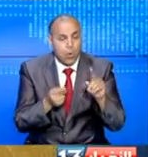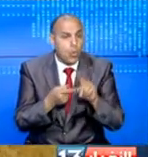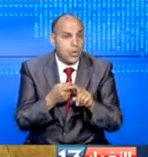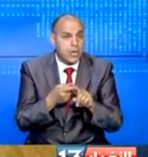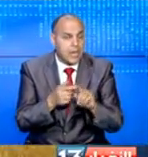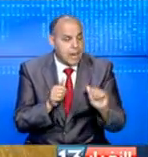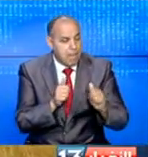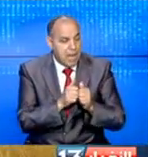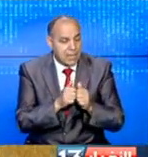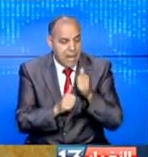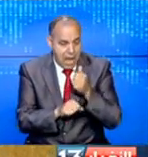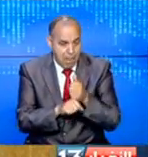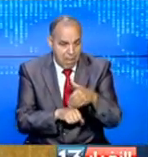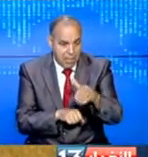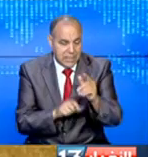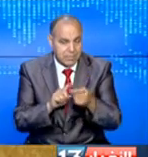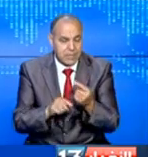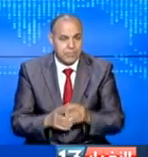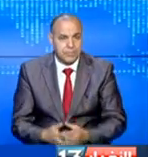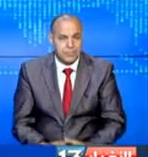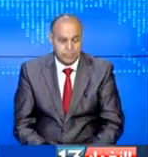رافقت بدايه هذا الموسم الاستثنائي